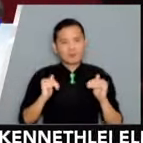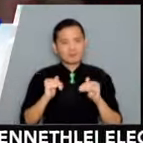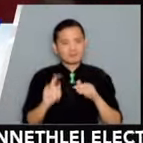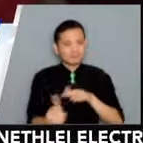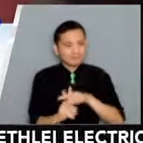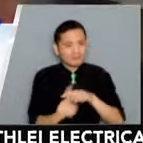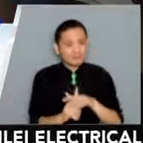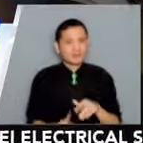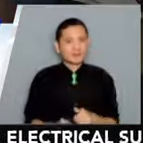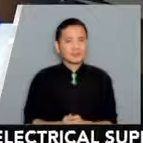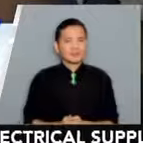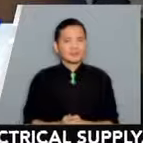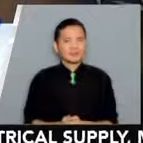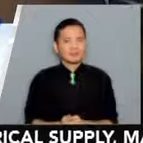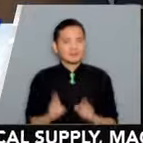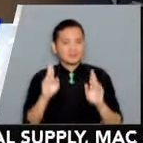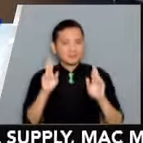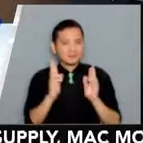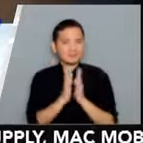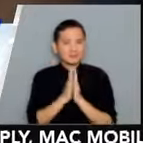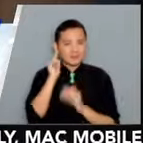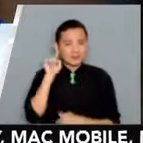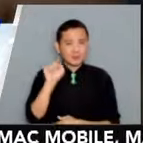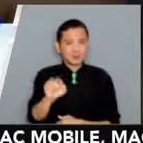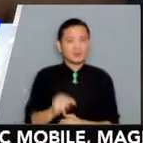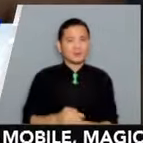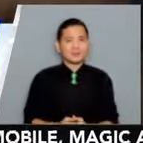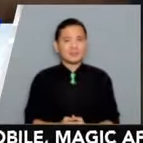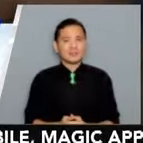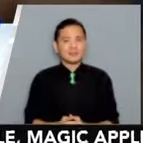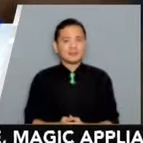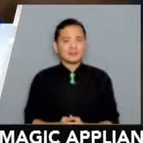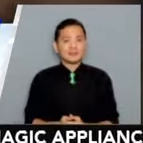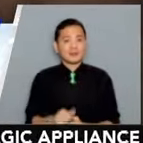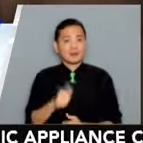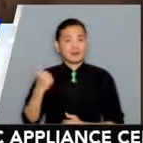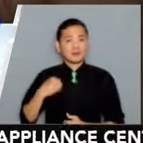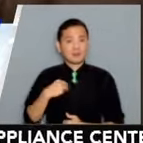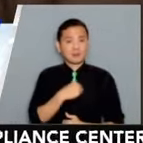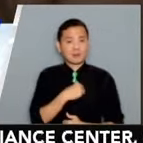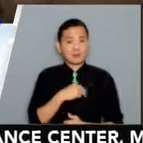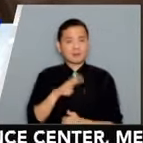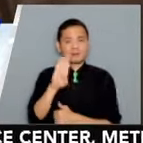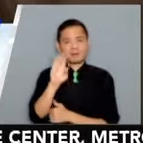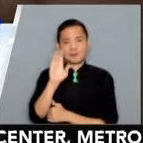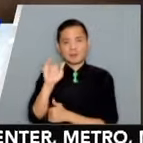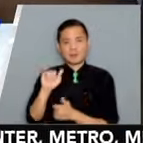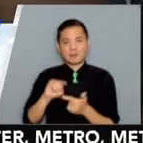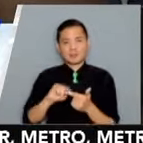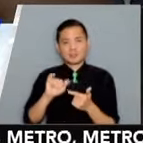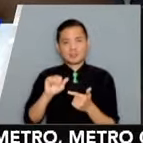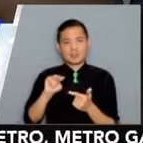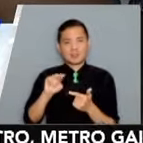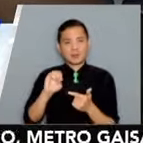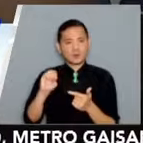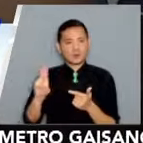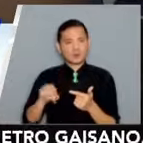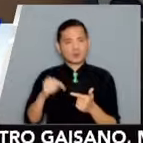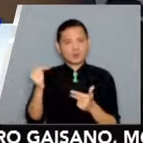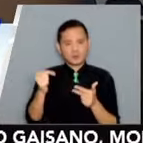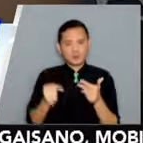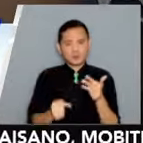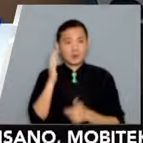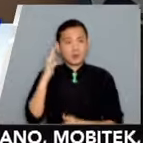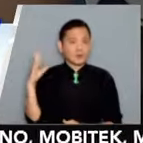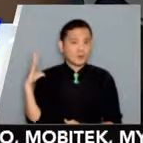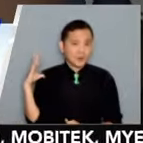nakasuporta sa inyo. Mag-enlist na po kasi yung ilang members, sila Bobby at saka si Chano. So, mag-aantay kami ng ilang